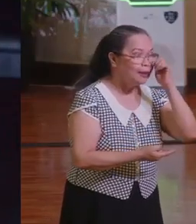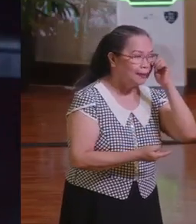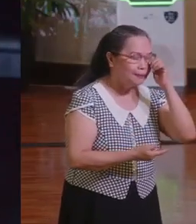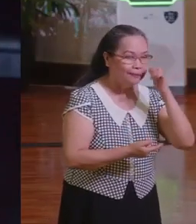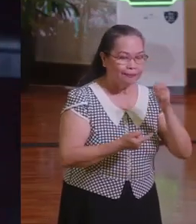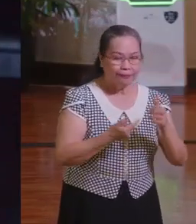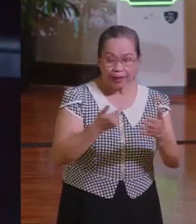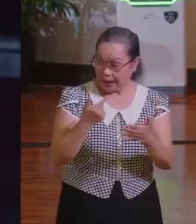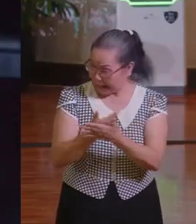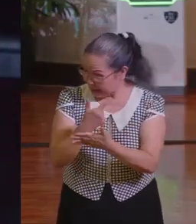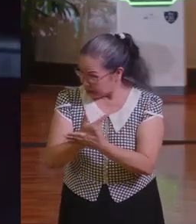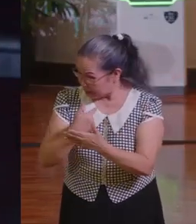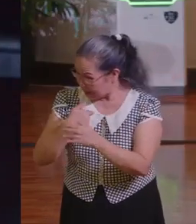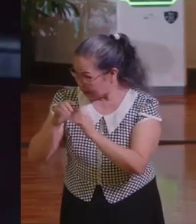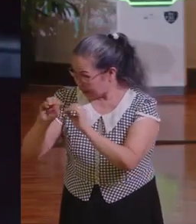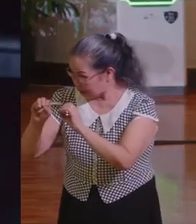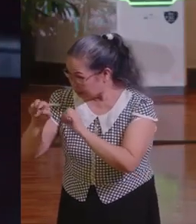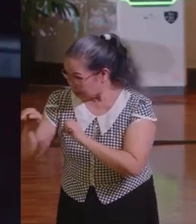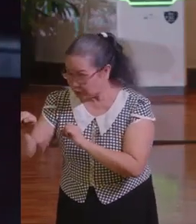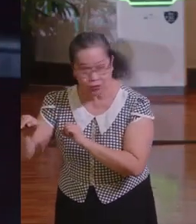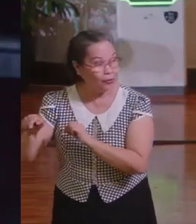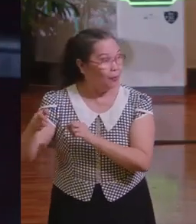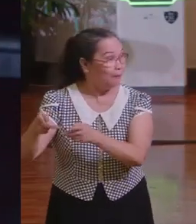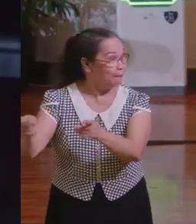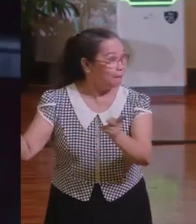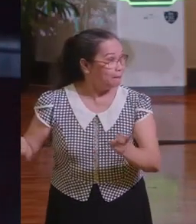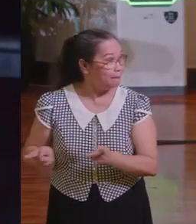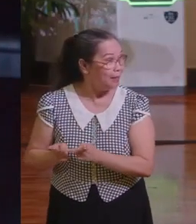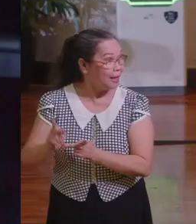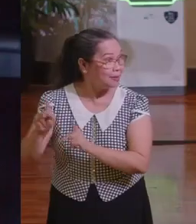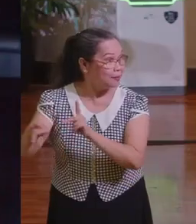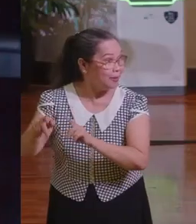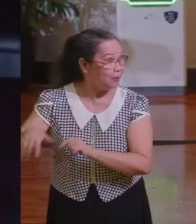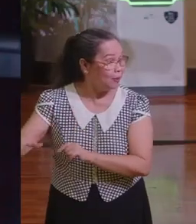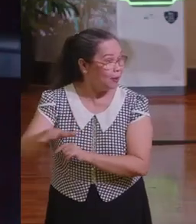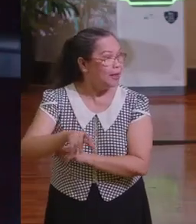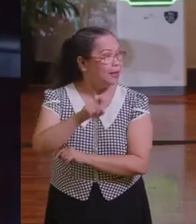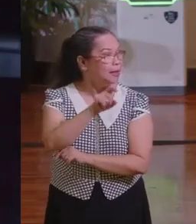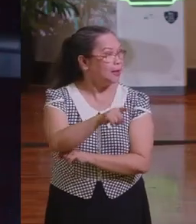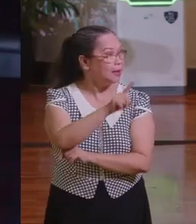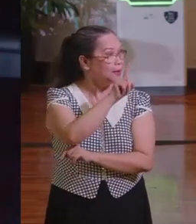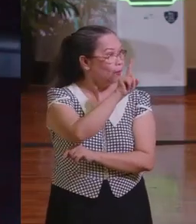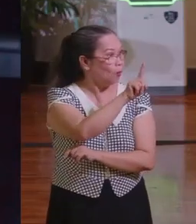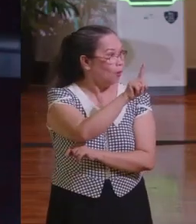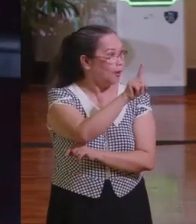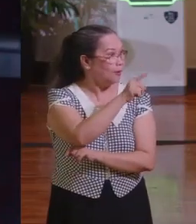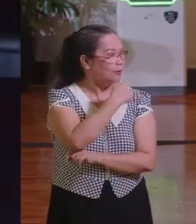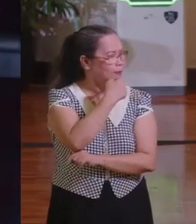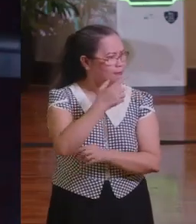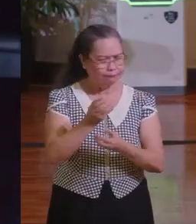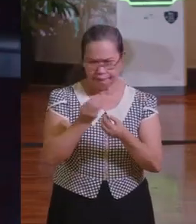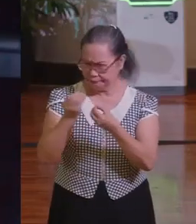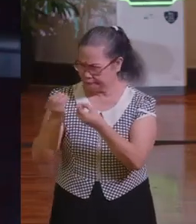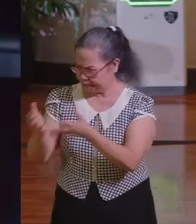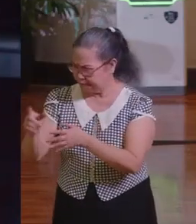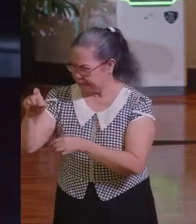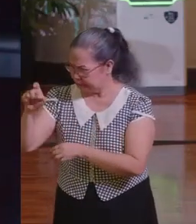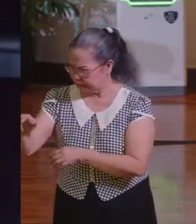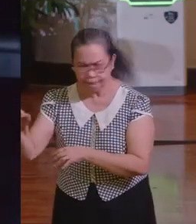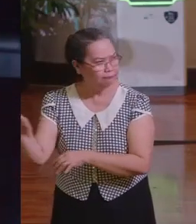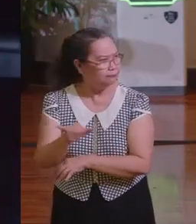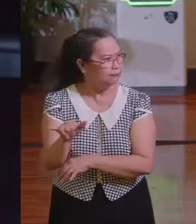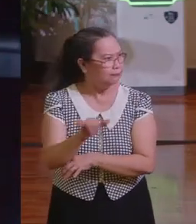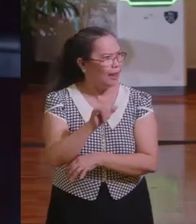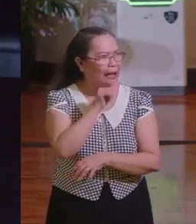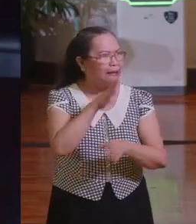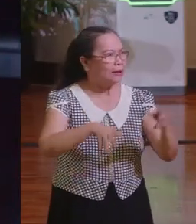kanyang pinreach. Ang kanyang gospel ay dapat manatili na kung paano niya ibinigay noon, ganun din dapat sa panahon